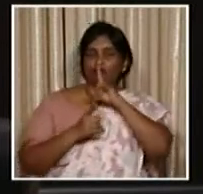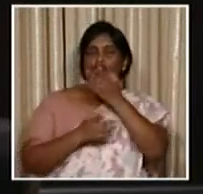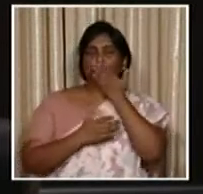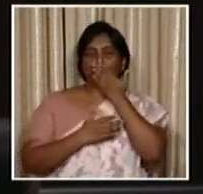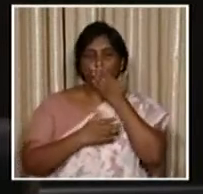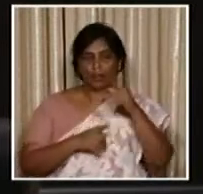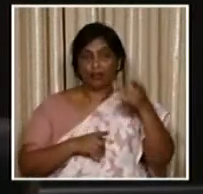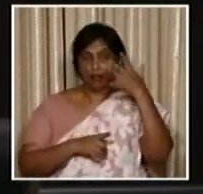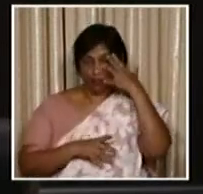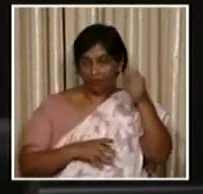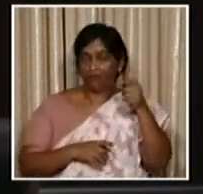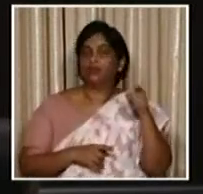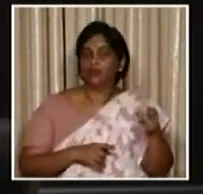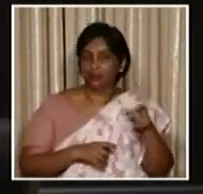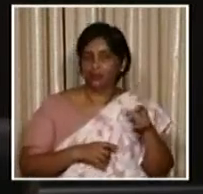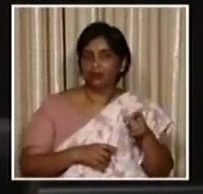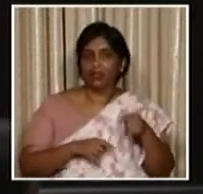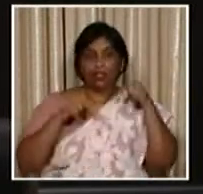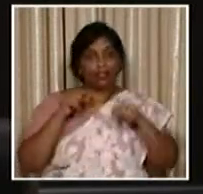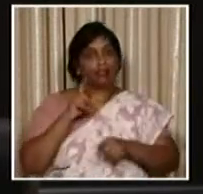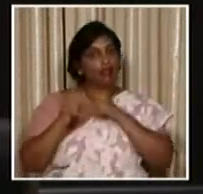निर्वस्त्रिटी मतक